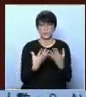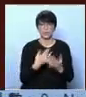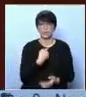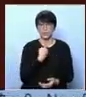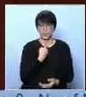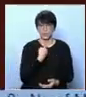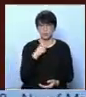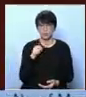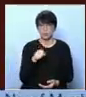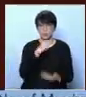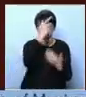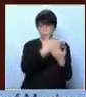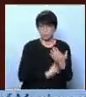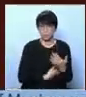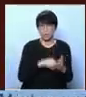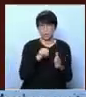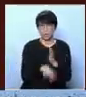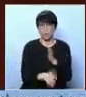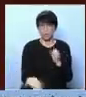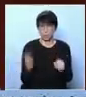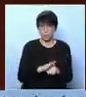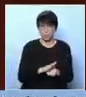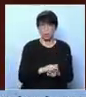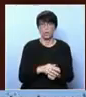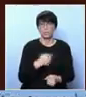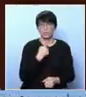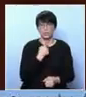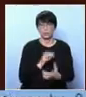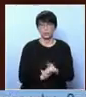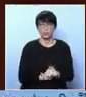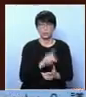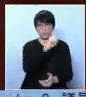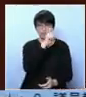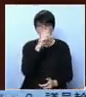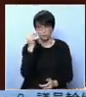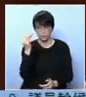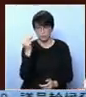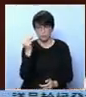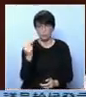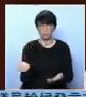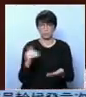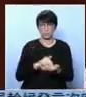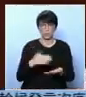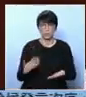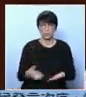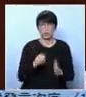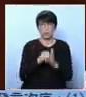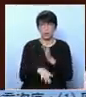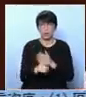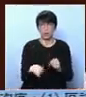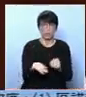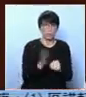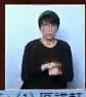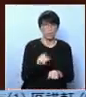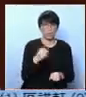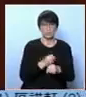堵塞呢個制度上嘅漏洞。令呢一片自回歸以嚟喺法律上嘅空白可以填補咗，嚟到做我